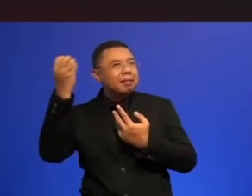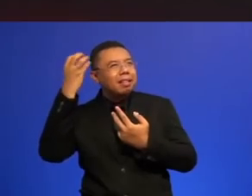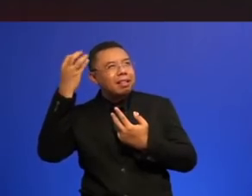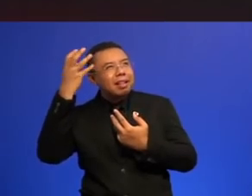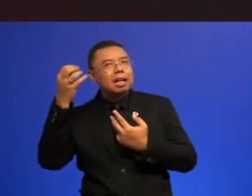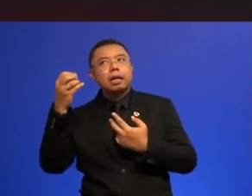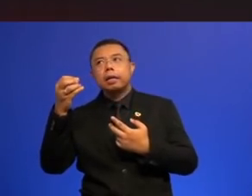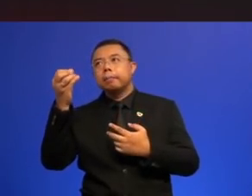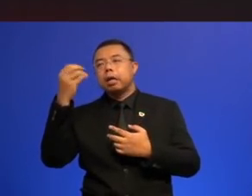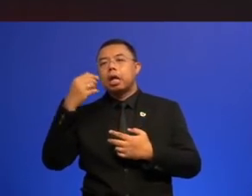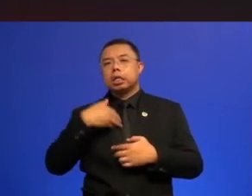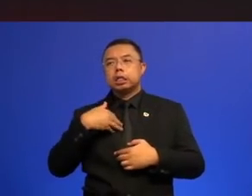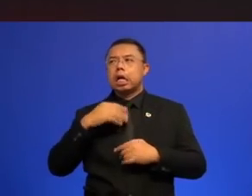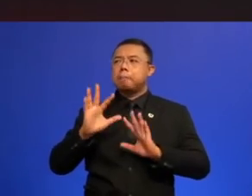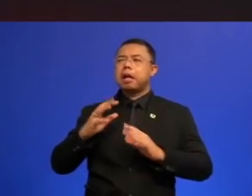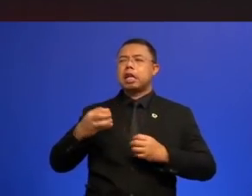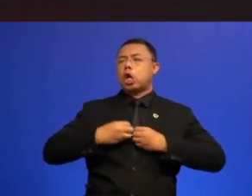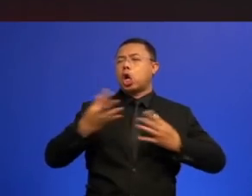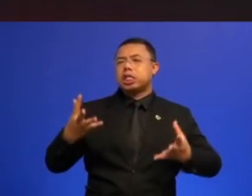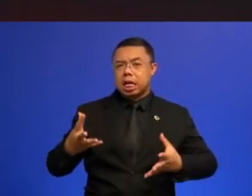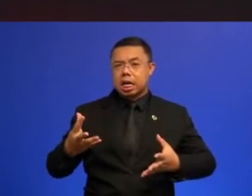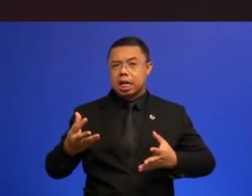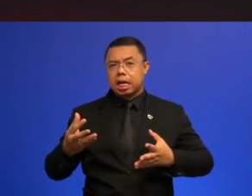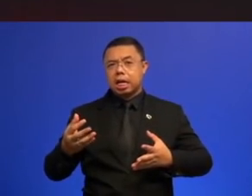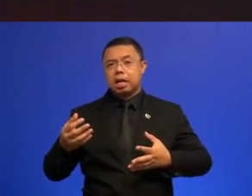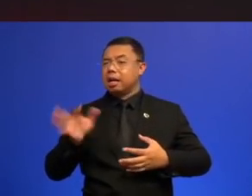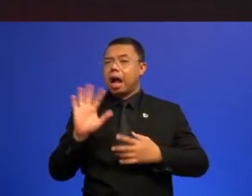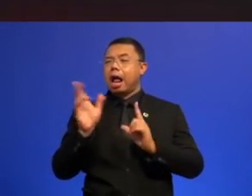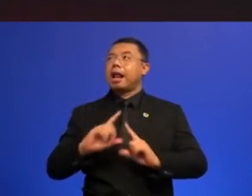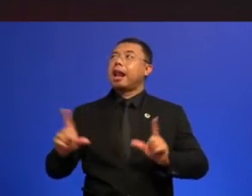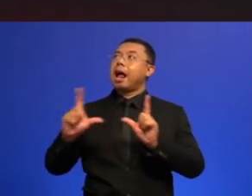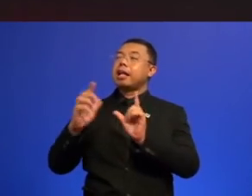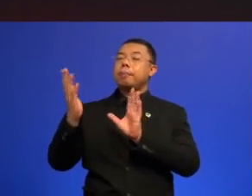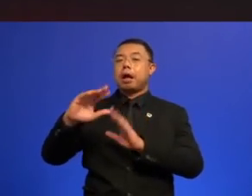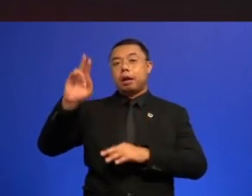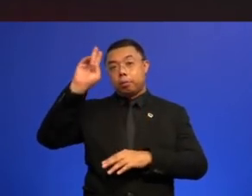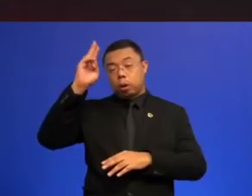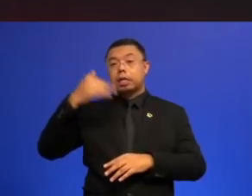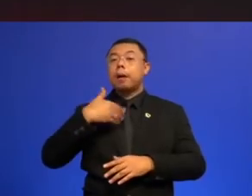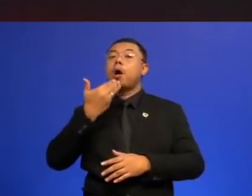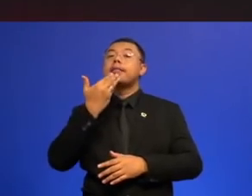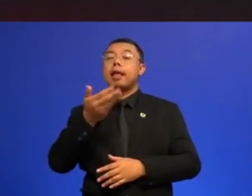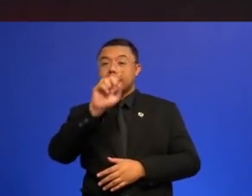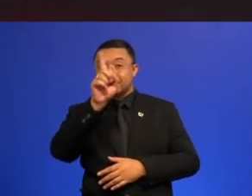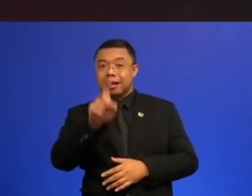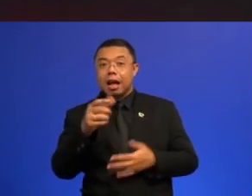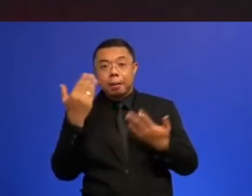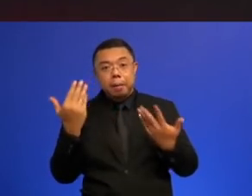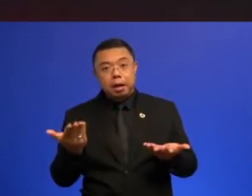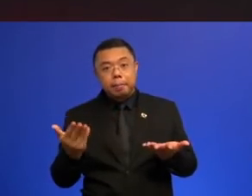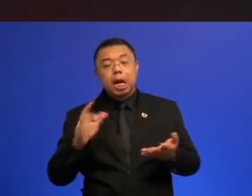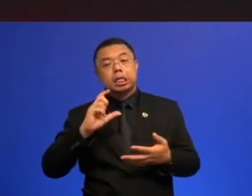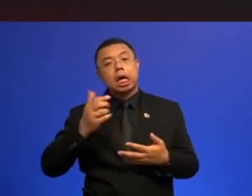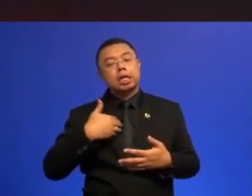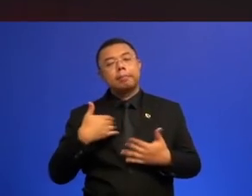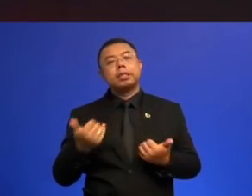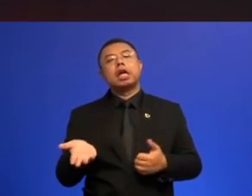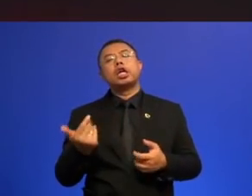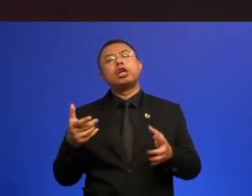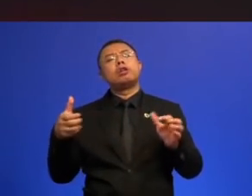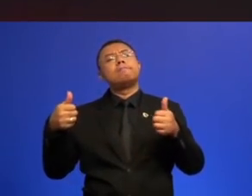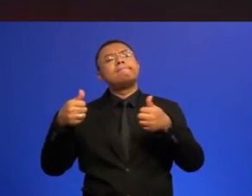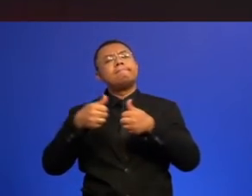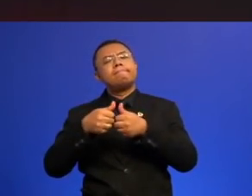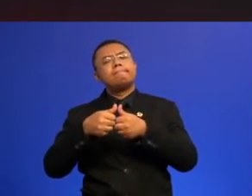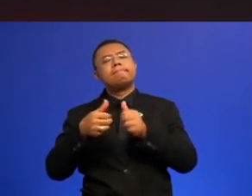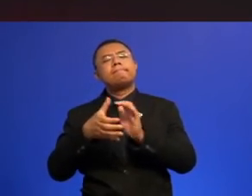yang mengingatkan bahwa saya banyak dosa dan tidak layak di hadapan Tuhan. Saya mau tanya Pak, bagaimana caranya saya bisa hidup rukun